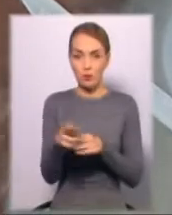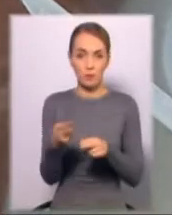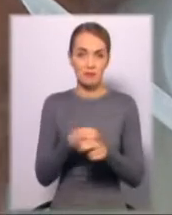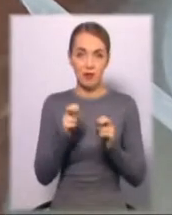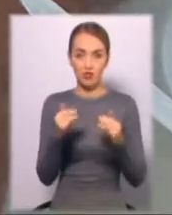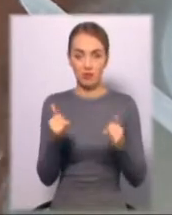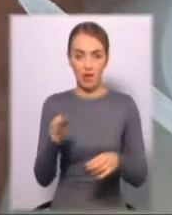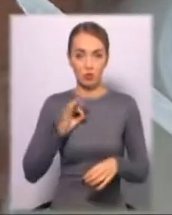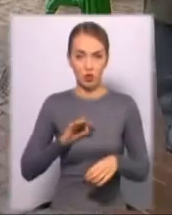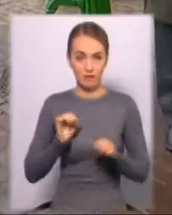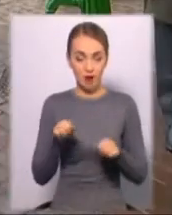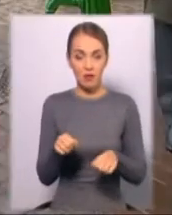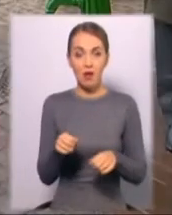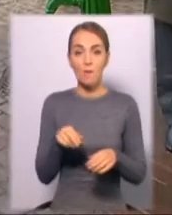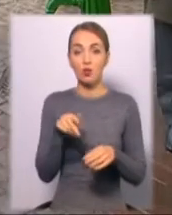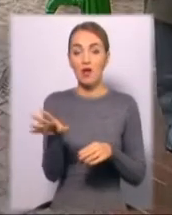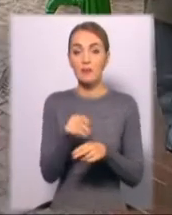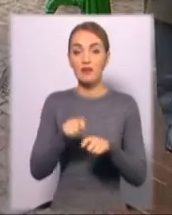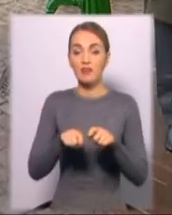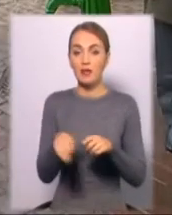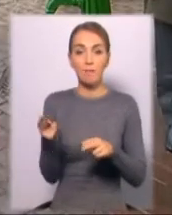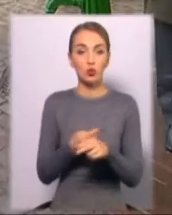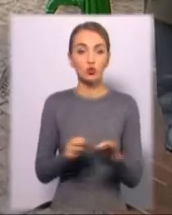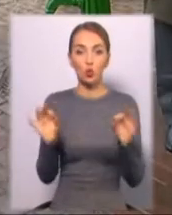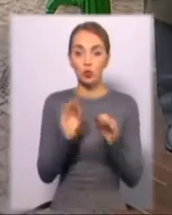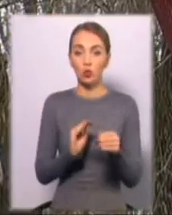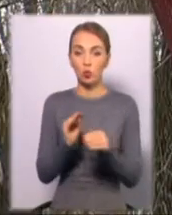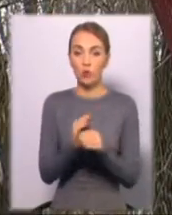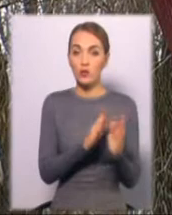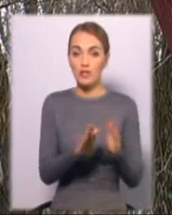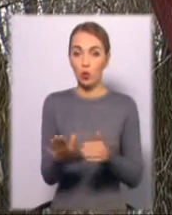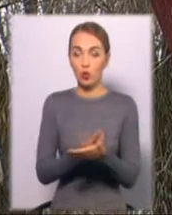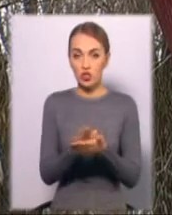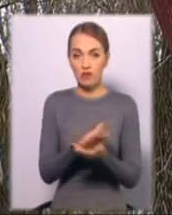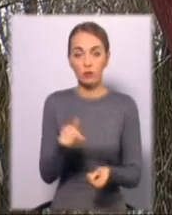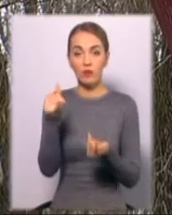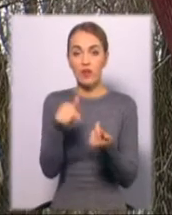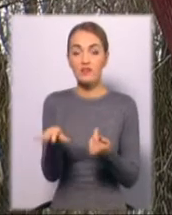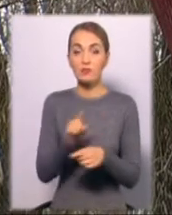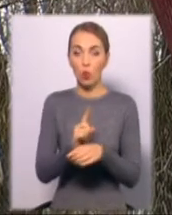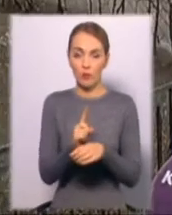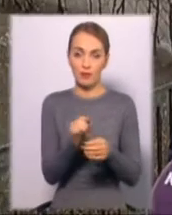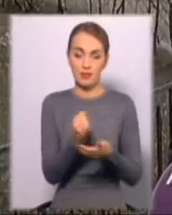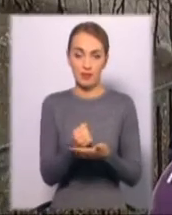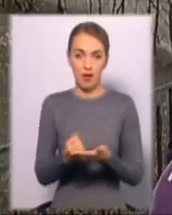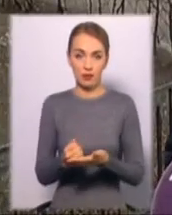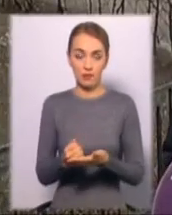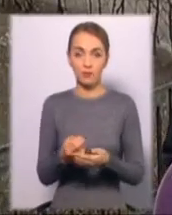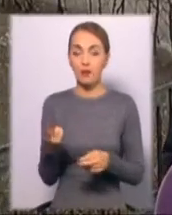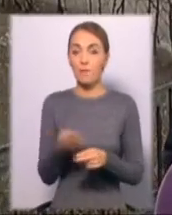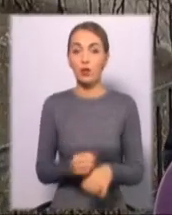для споживання. Пройшла всі перевірки і без жодної додаткової системи очищення відповідає всім нормам та стандартам. Без